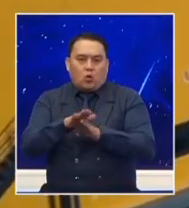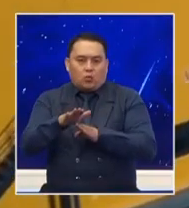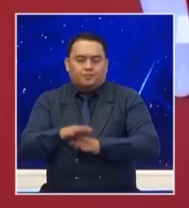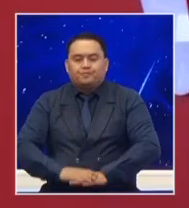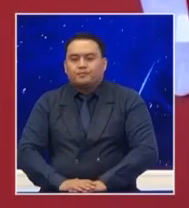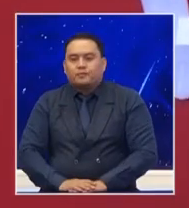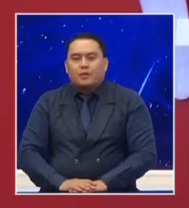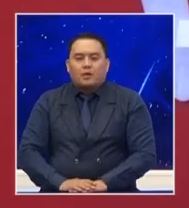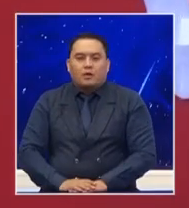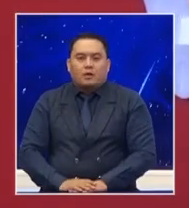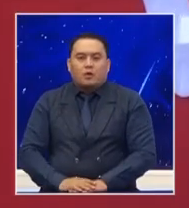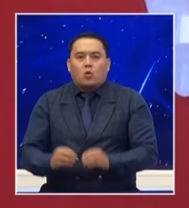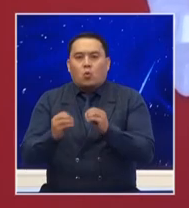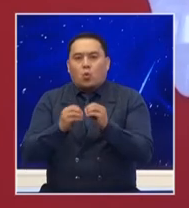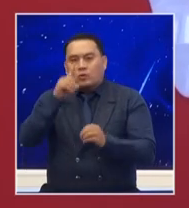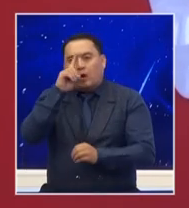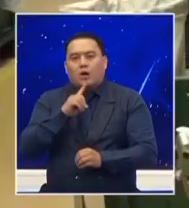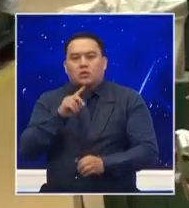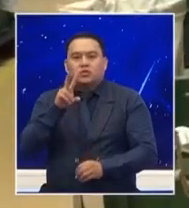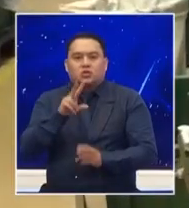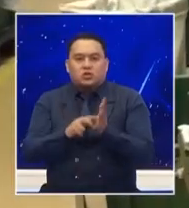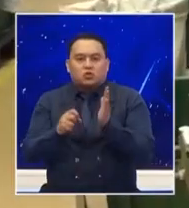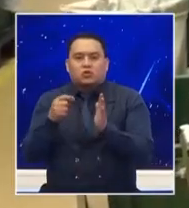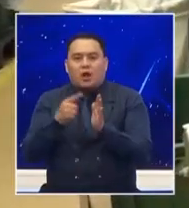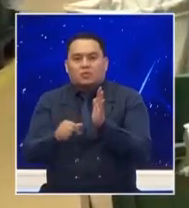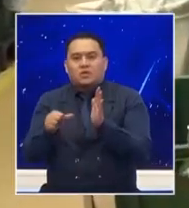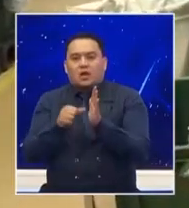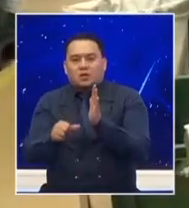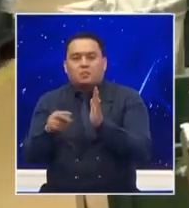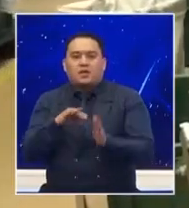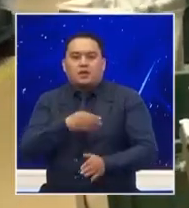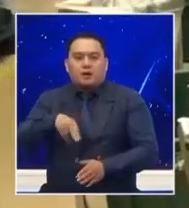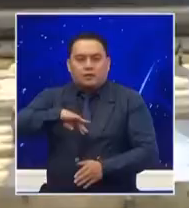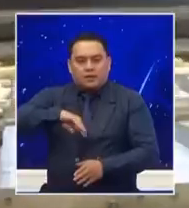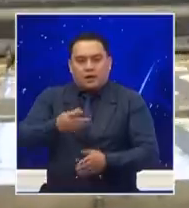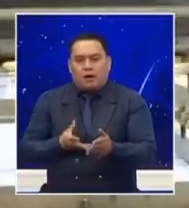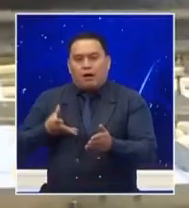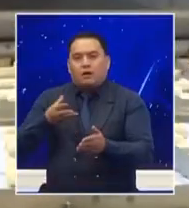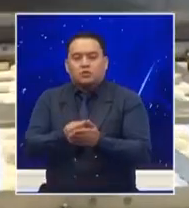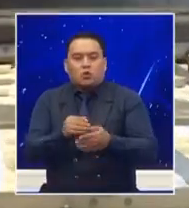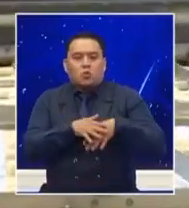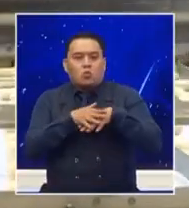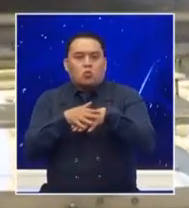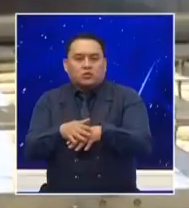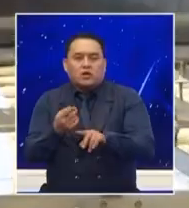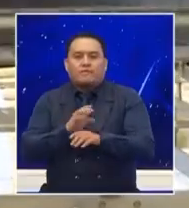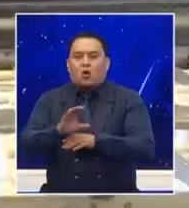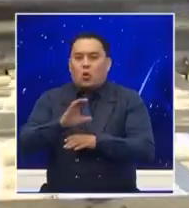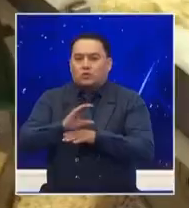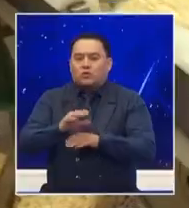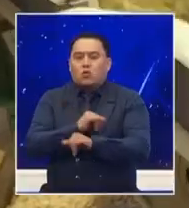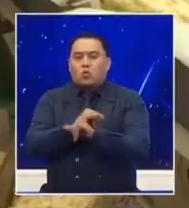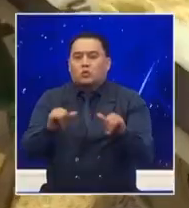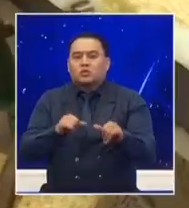Жетісу жерінде 10 ай ішінде 766 миллиард 800 миллион теңгенің өнімі өндірілген. Тамақ өнеркәсібінде өсім